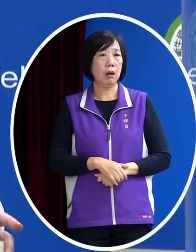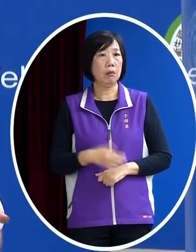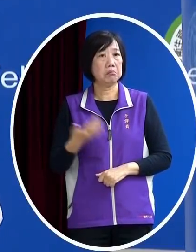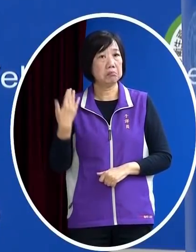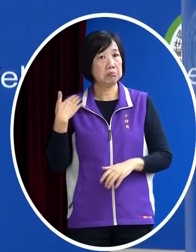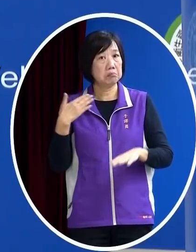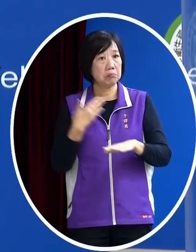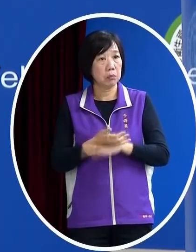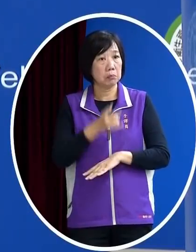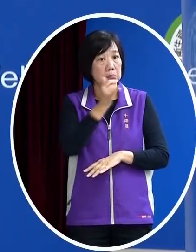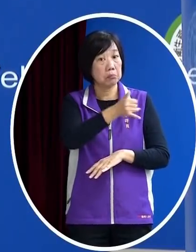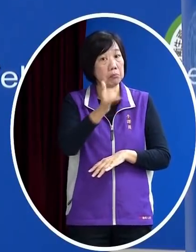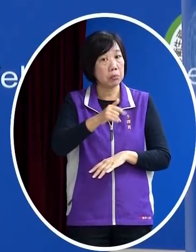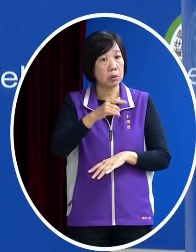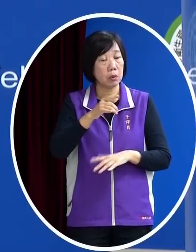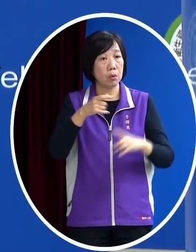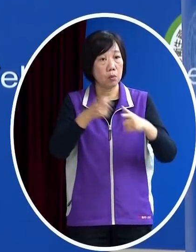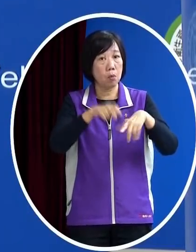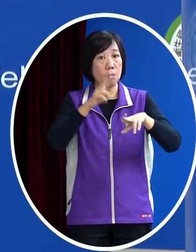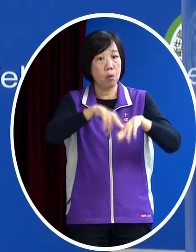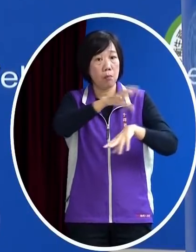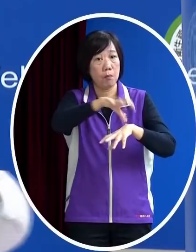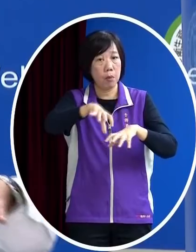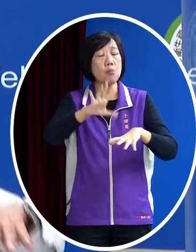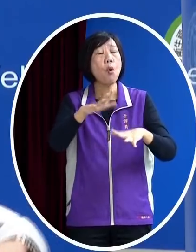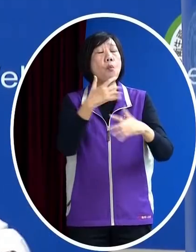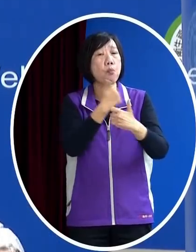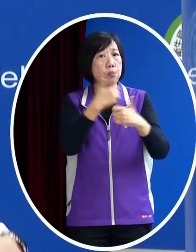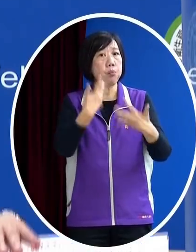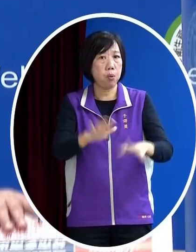多处公共场所的活动史。